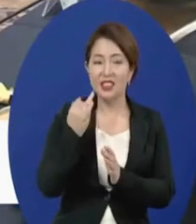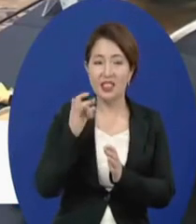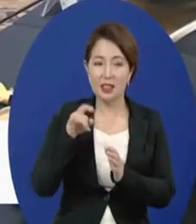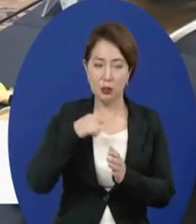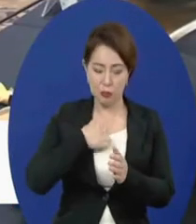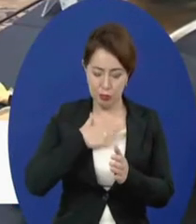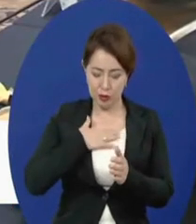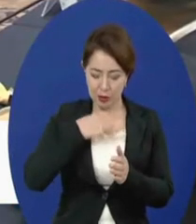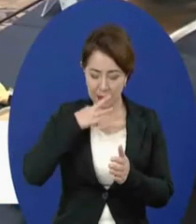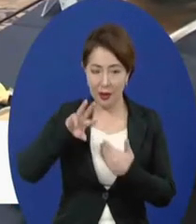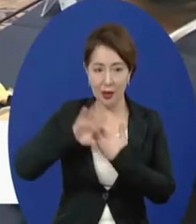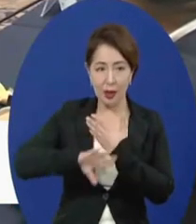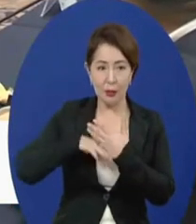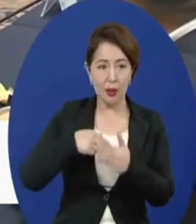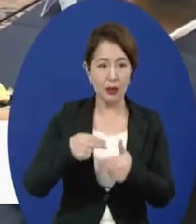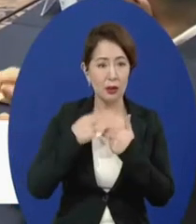хэрэгтэй.